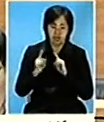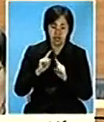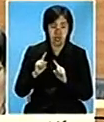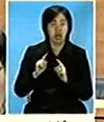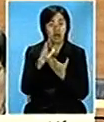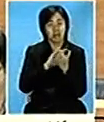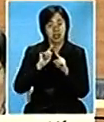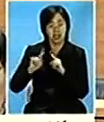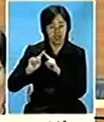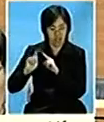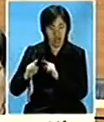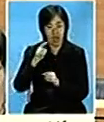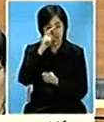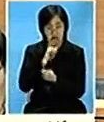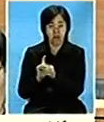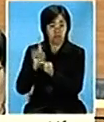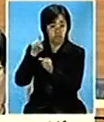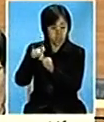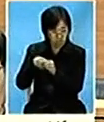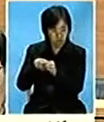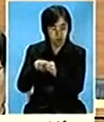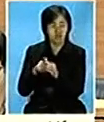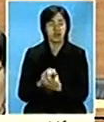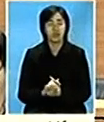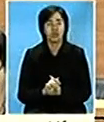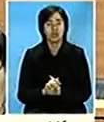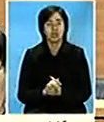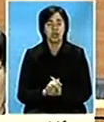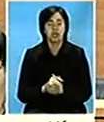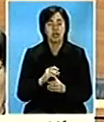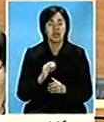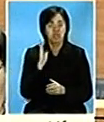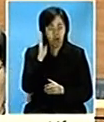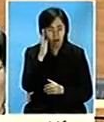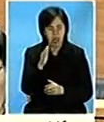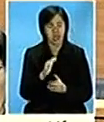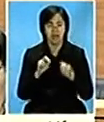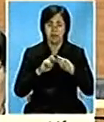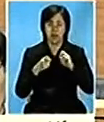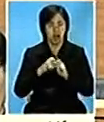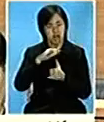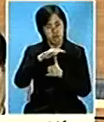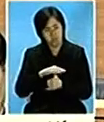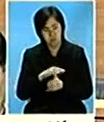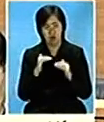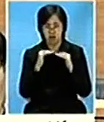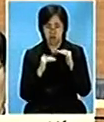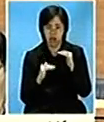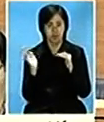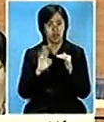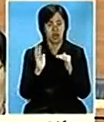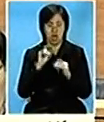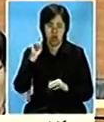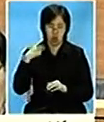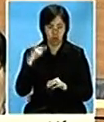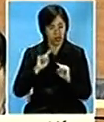เราเป็นรัฐภาคีในอนุสัญญาว่าด้วยการเลือกปฏิบัติขจัดว่าด้วยการกระจัดการเลือกปฏิบัติต่อส